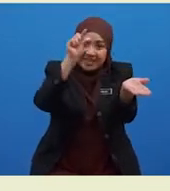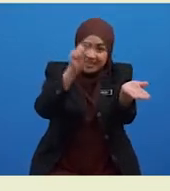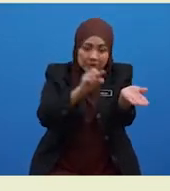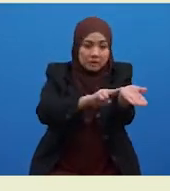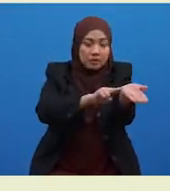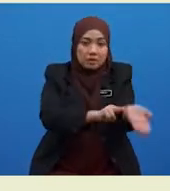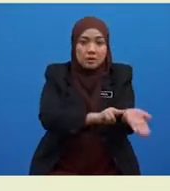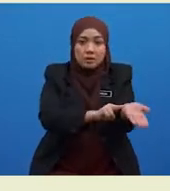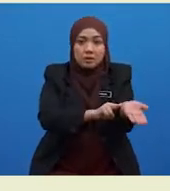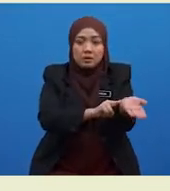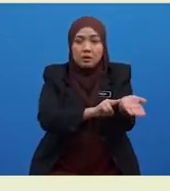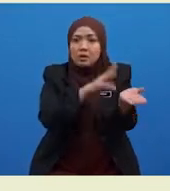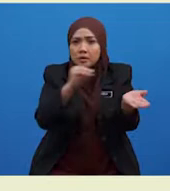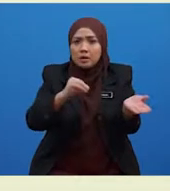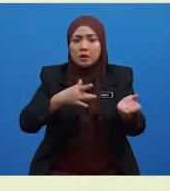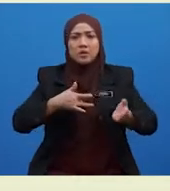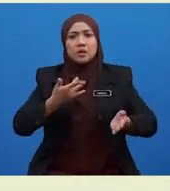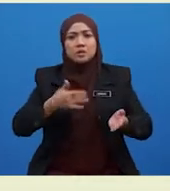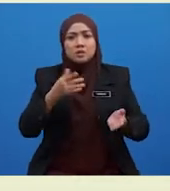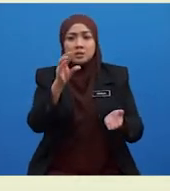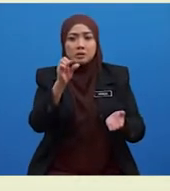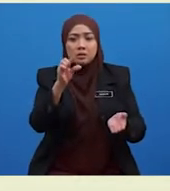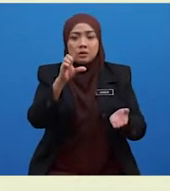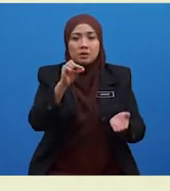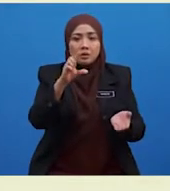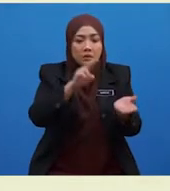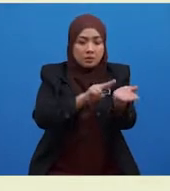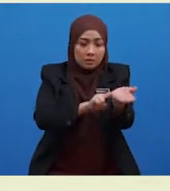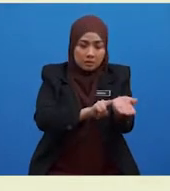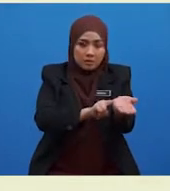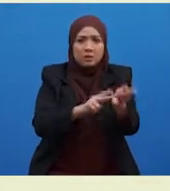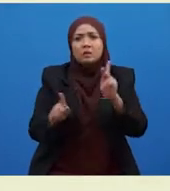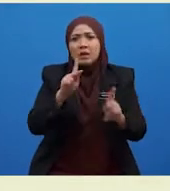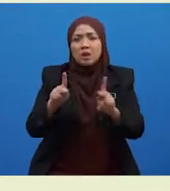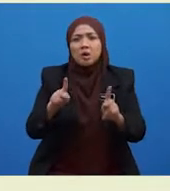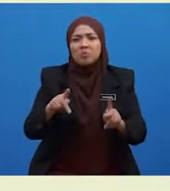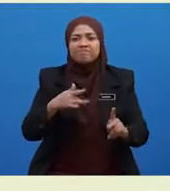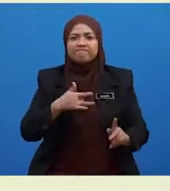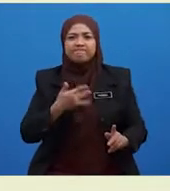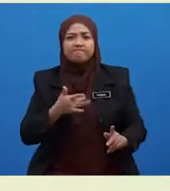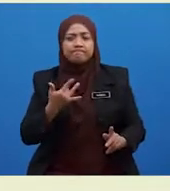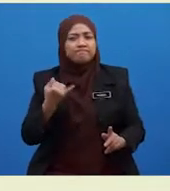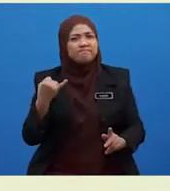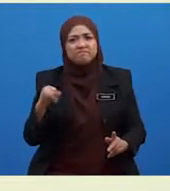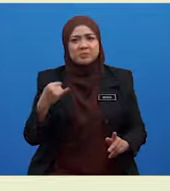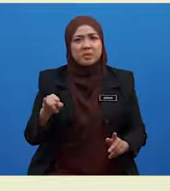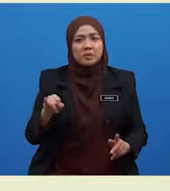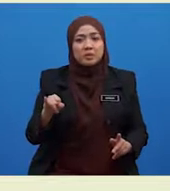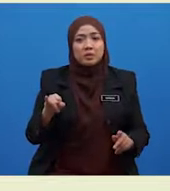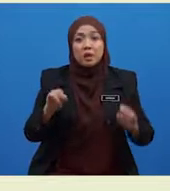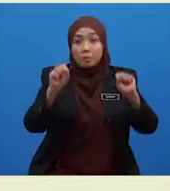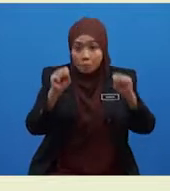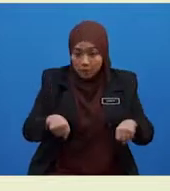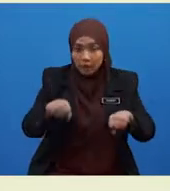Anda akan rasa denyutan. Sekiranya kaedah dua jari masih tidak dapat menjumpai denyutan nadi,